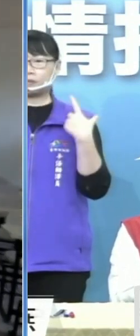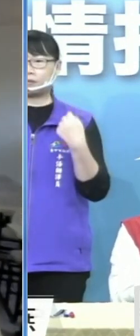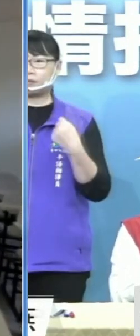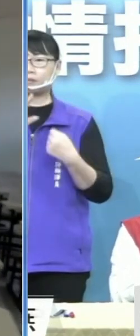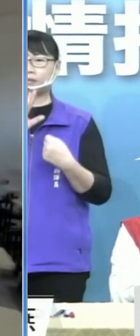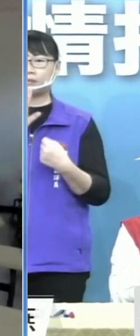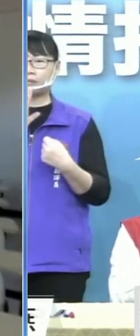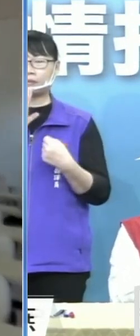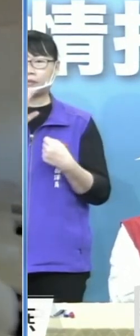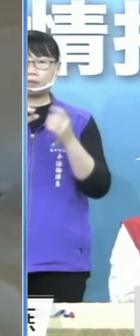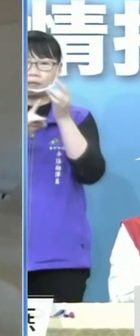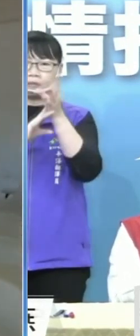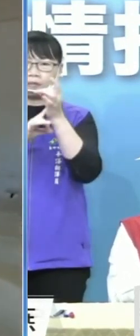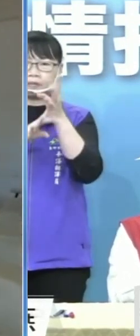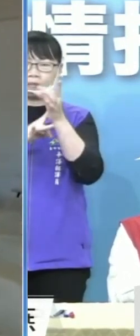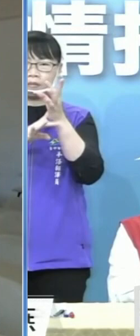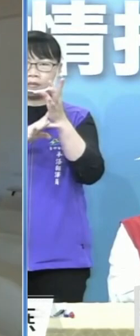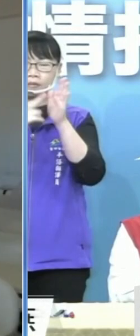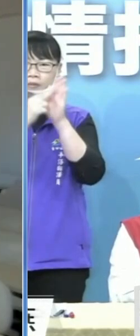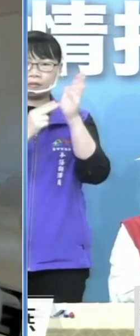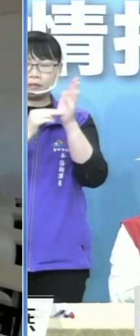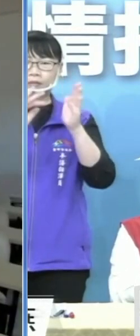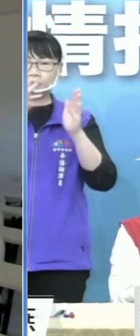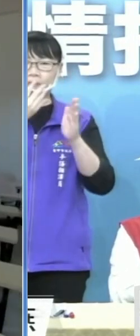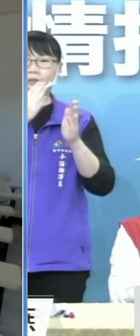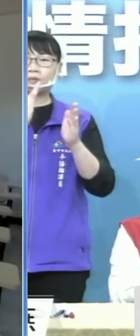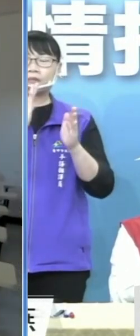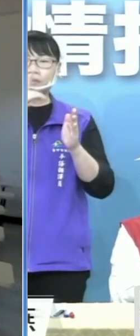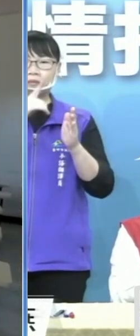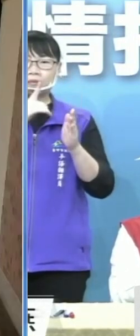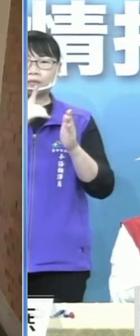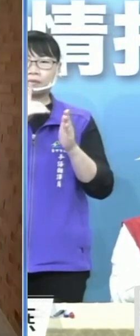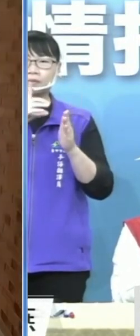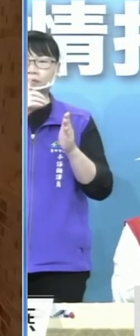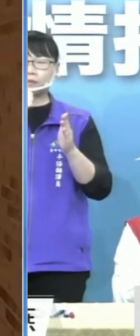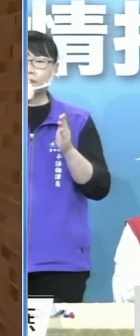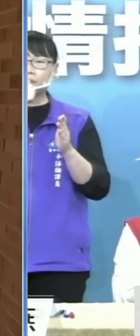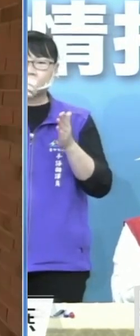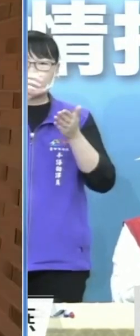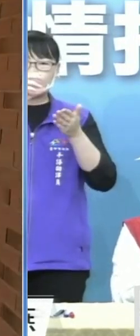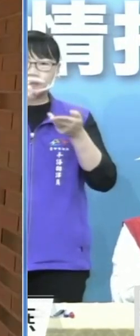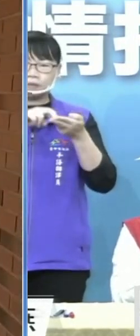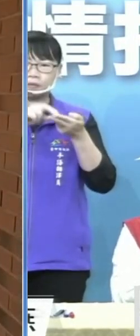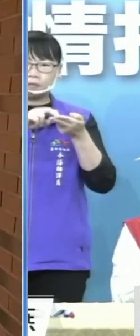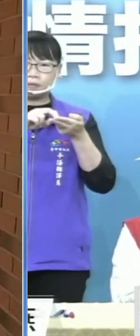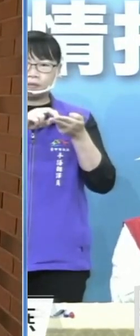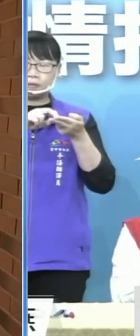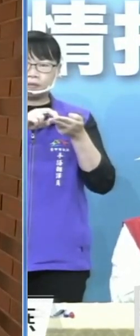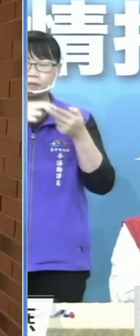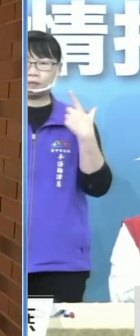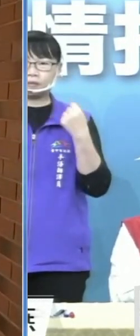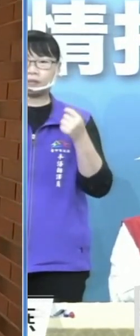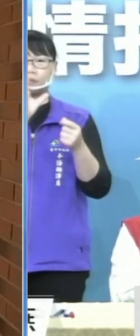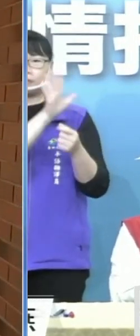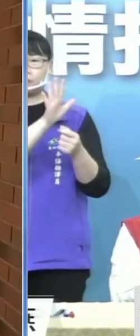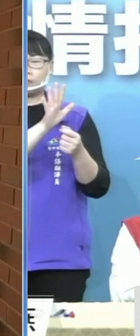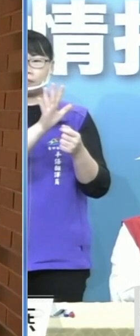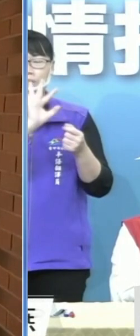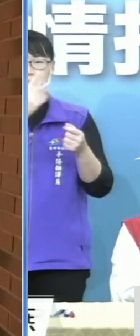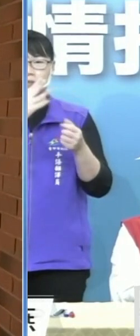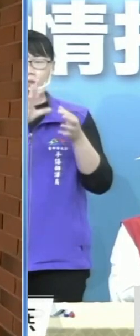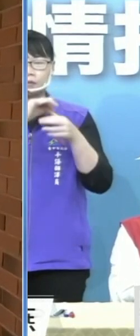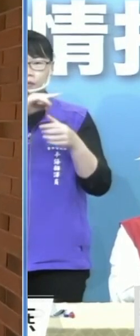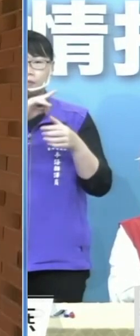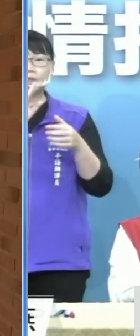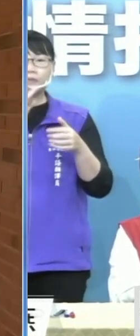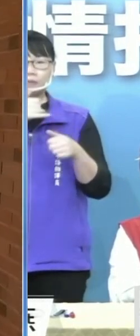他是属于新竹的案例，但是因为他的户籍是在新竹，原来 CTC 把他归到新竹，但是因为他